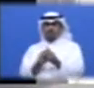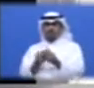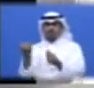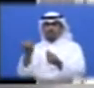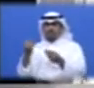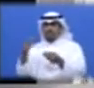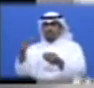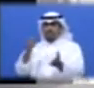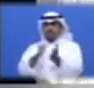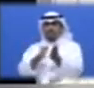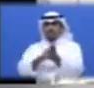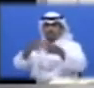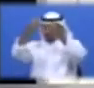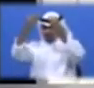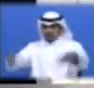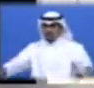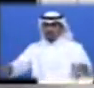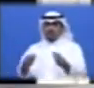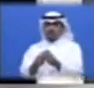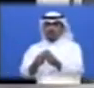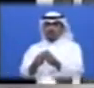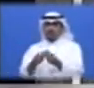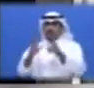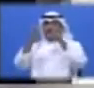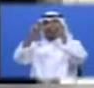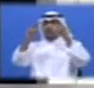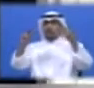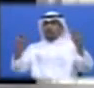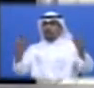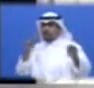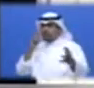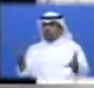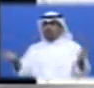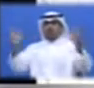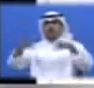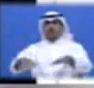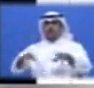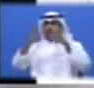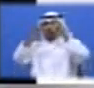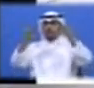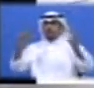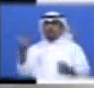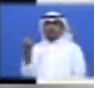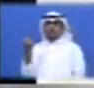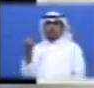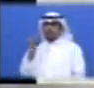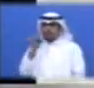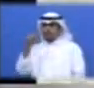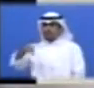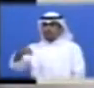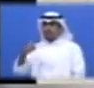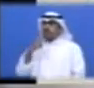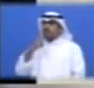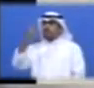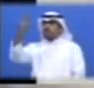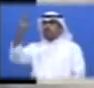ويعني وبيوتنا تدمرت وراحت وشوفت عينك هون بلبنان، حتى لبنان ما عاد يستوعبنا، يعني صرنا أعداد كبيرة كثير. اليوم رح يصير لنا أكثر من